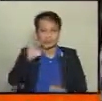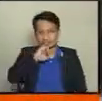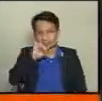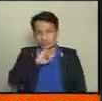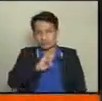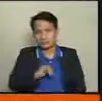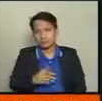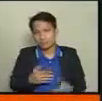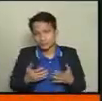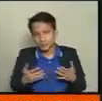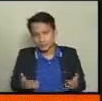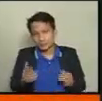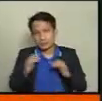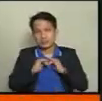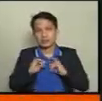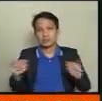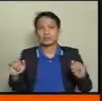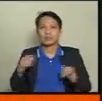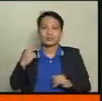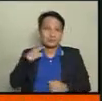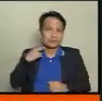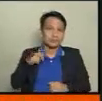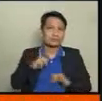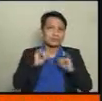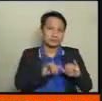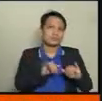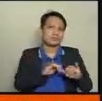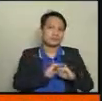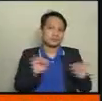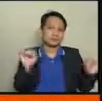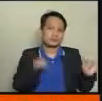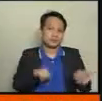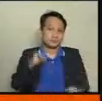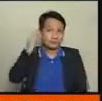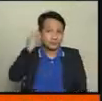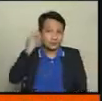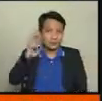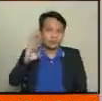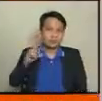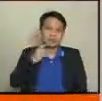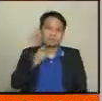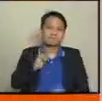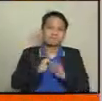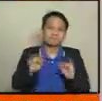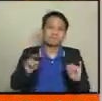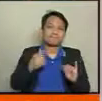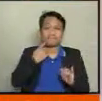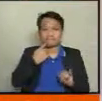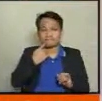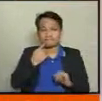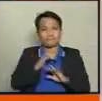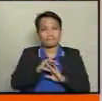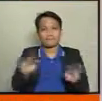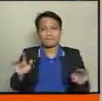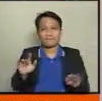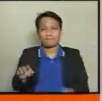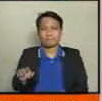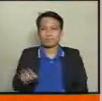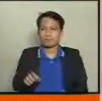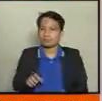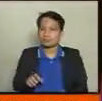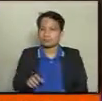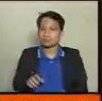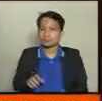Yun nga lang, gaya nga ng ibang mga stranded, stranded din itong si Jeric dahil nga sa katulad ng ating sinabi kanina, walang babiyahe